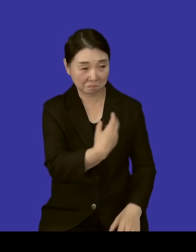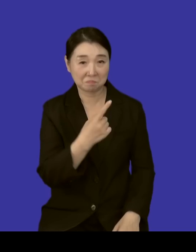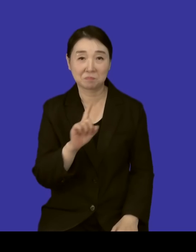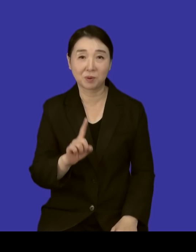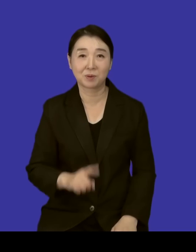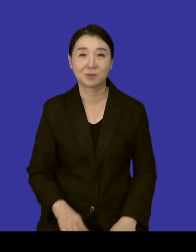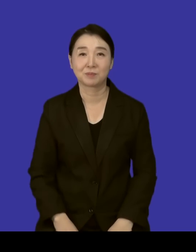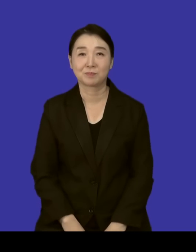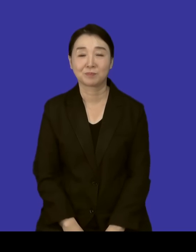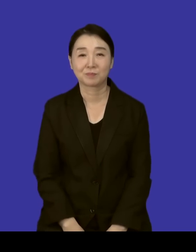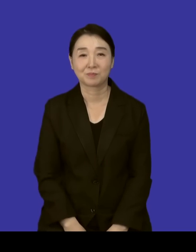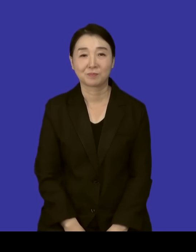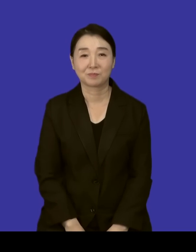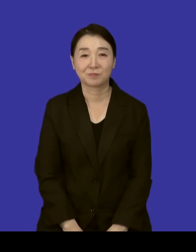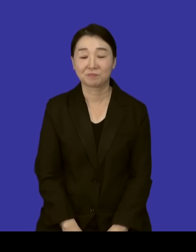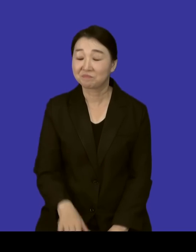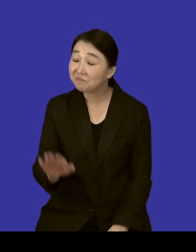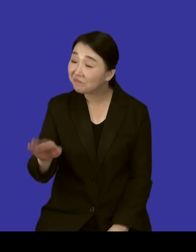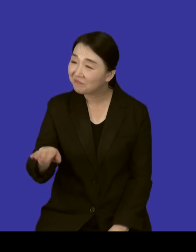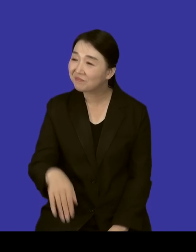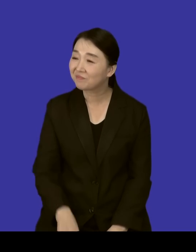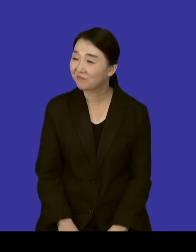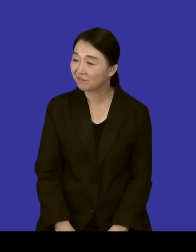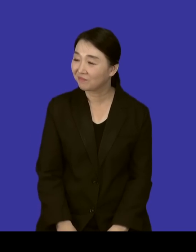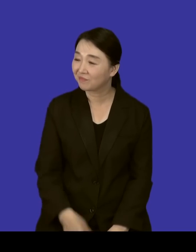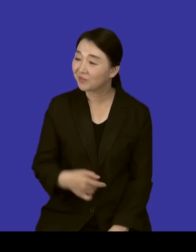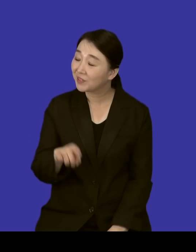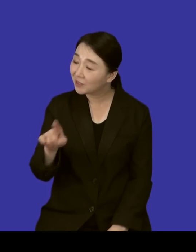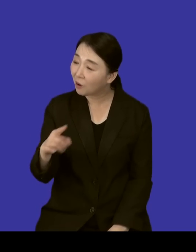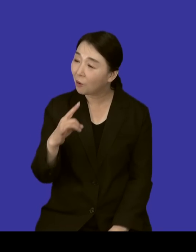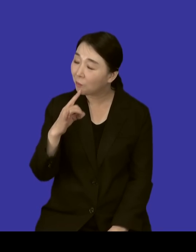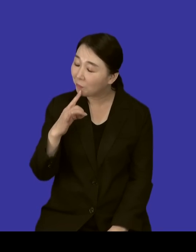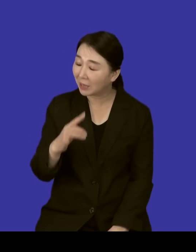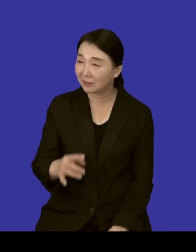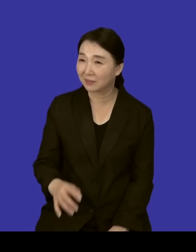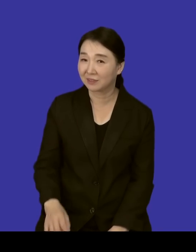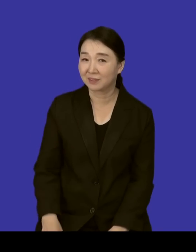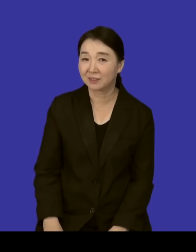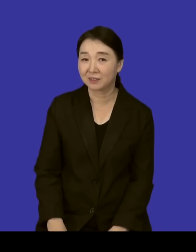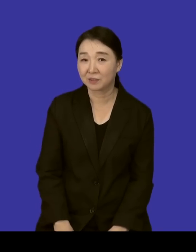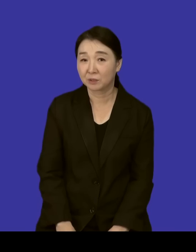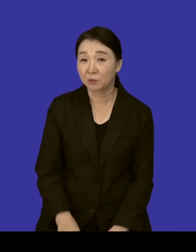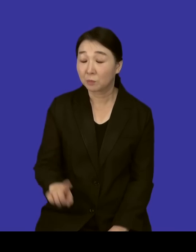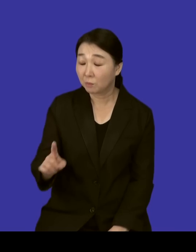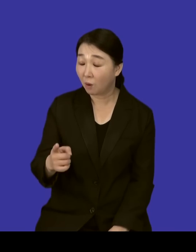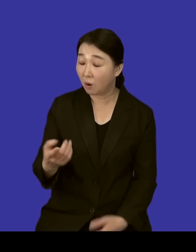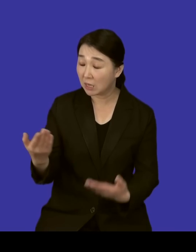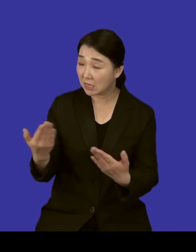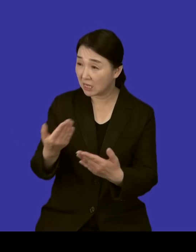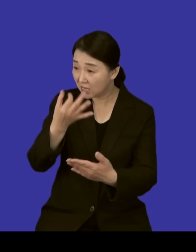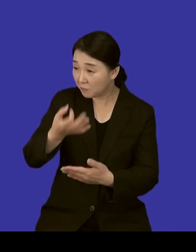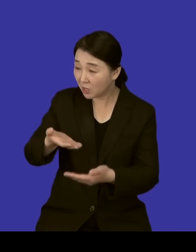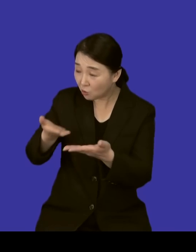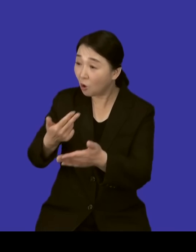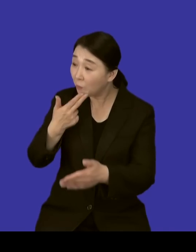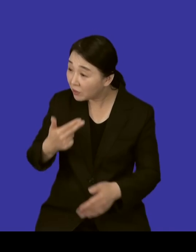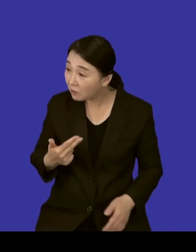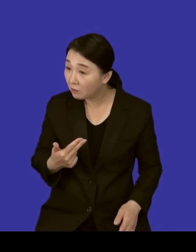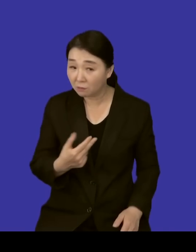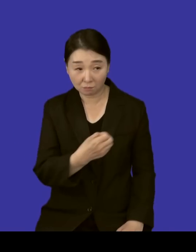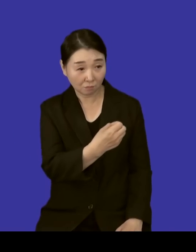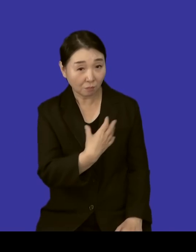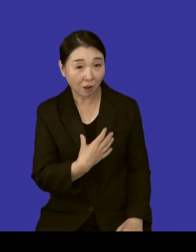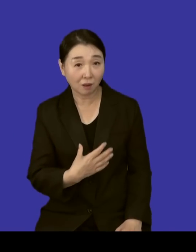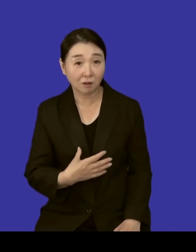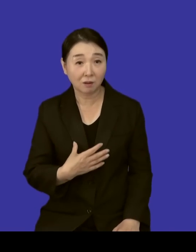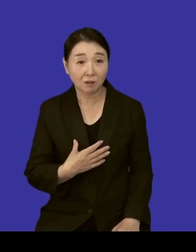네. 예, 내가 너만 시집살이 안 시켰지? 이러시는 거 있죠.